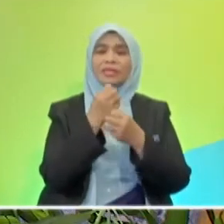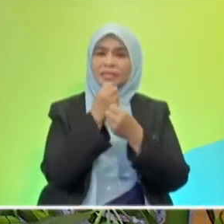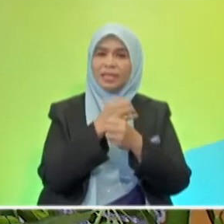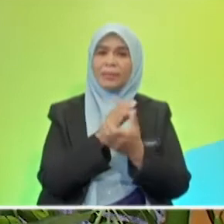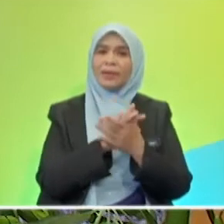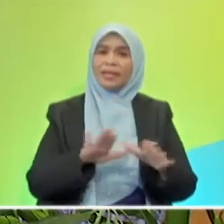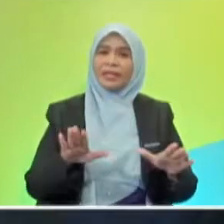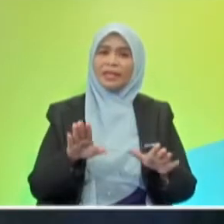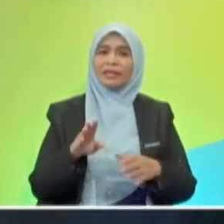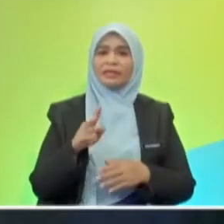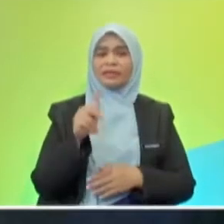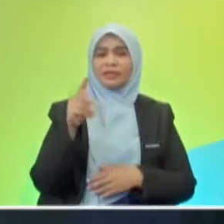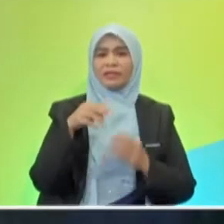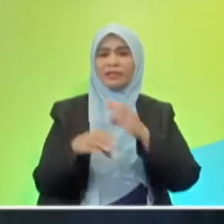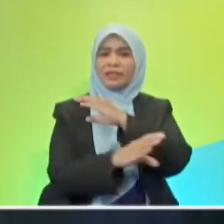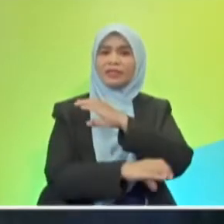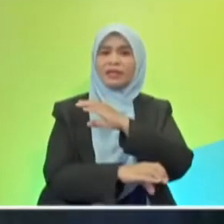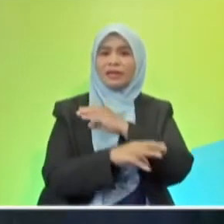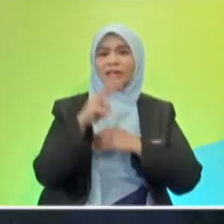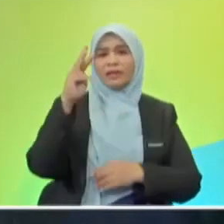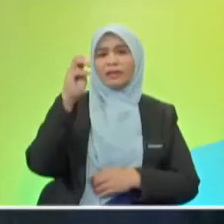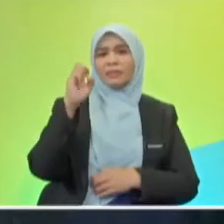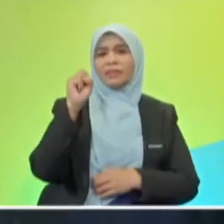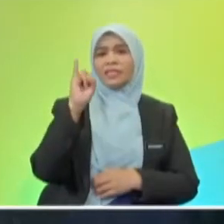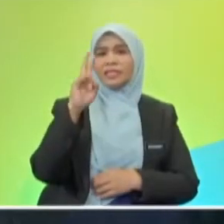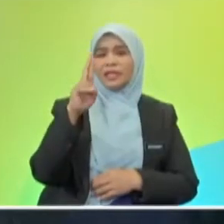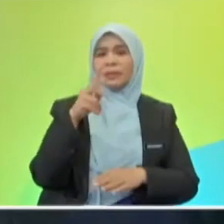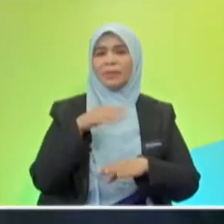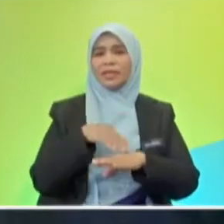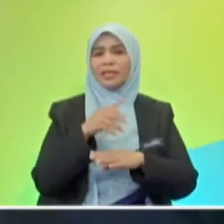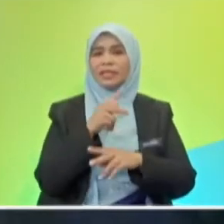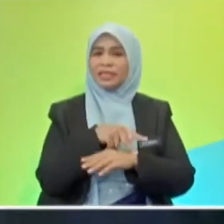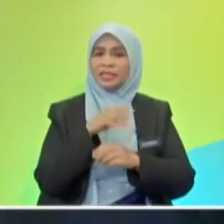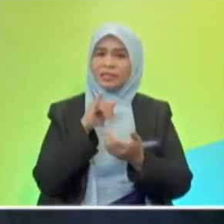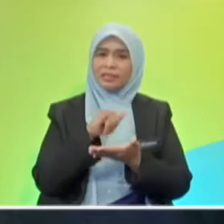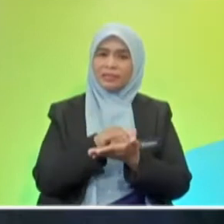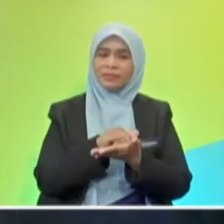Alhamdulillah Oke dan yang terakhir diaulhaq Siapakah tokoh yang wa pilih diaulhaq